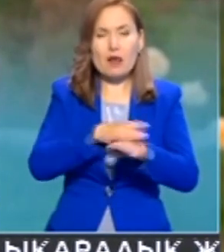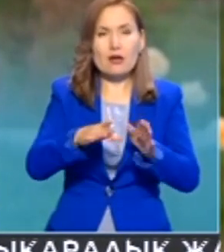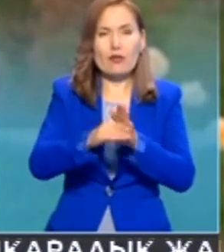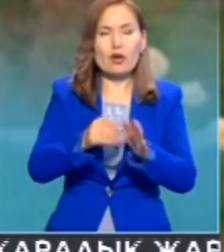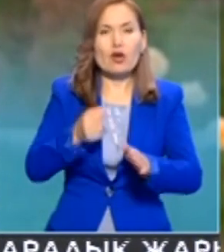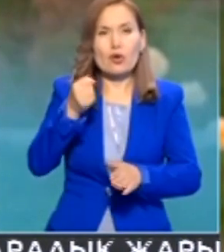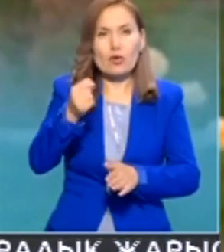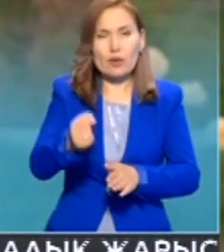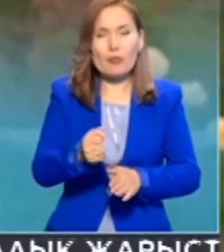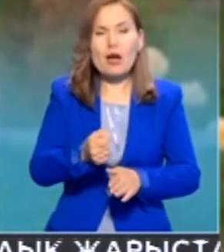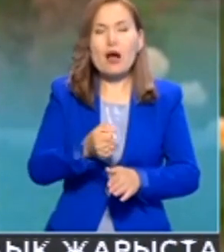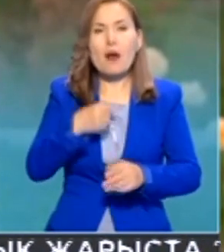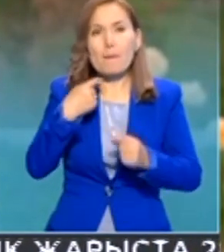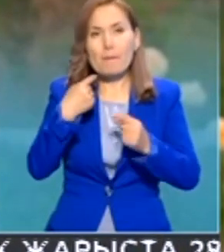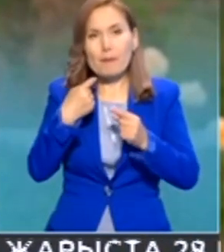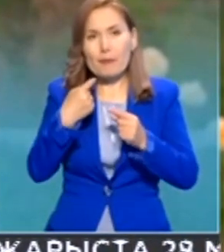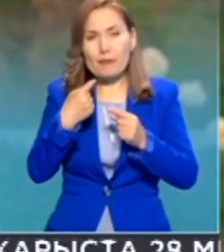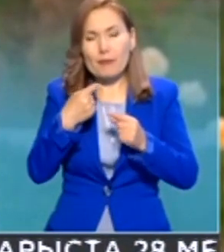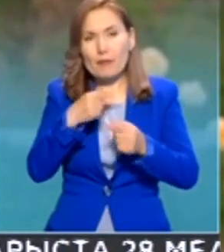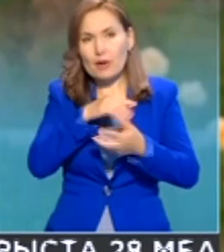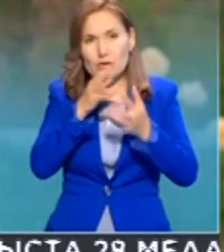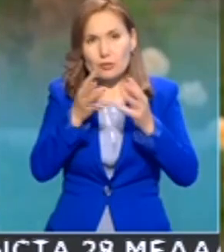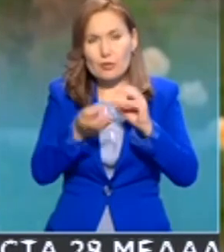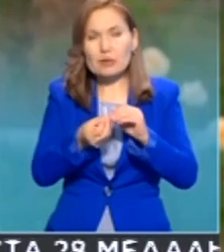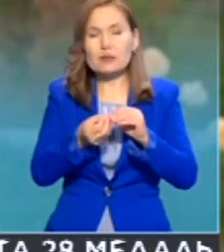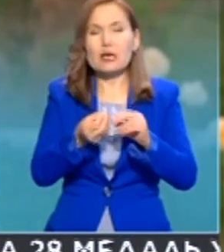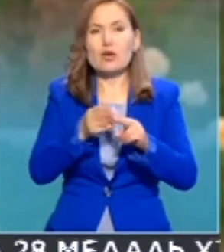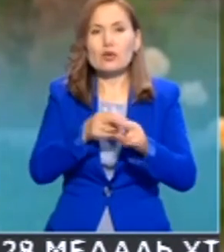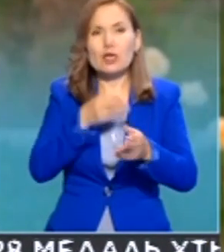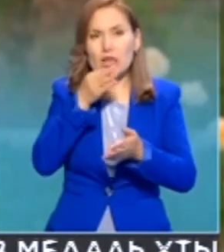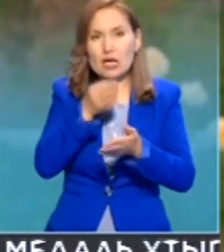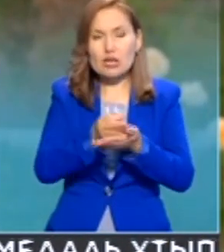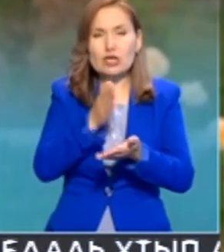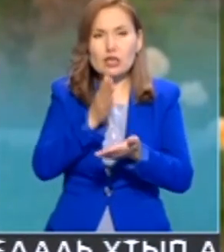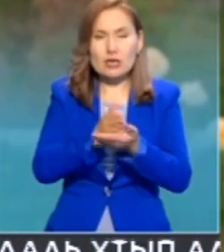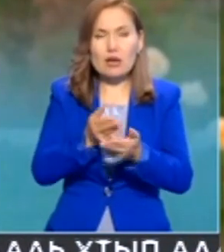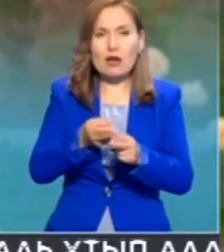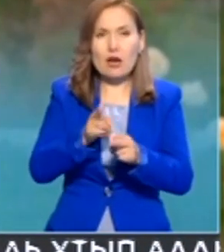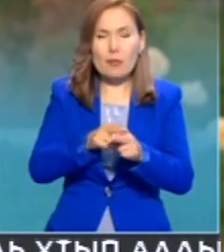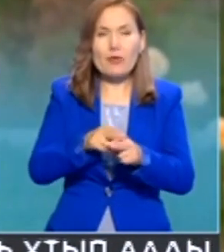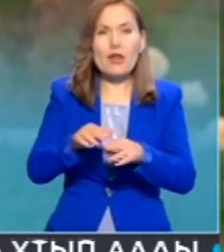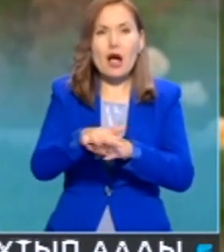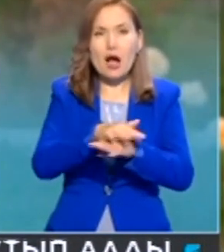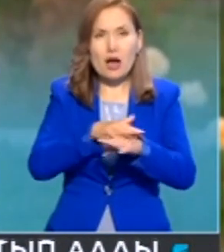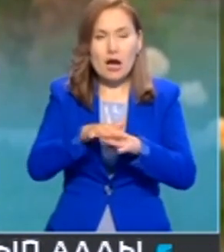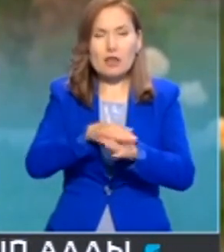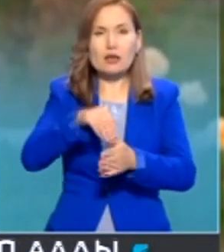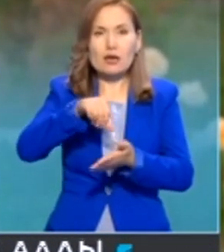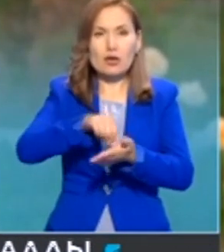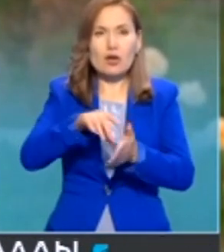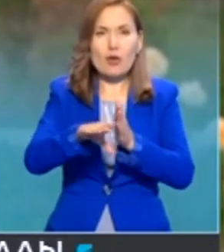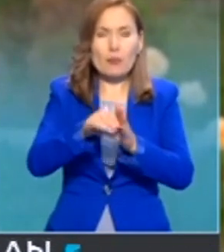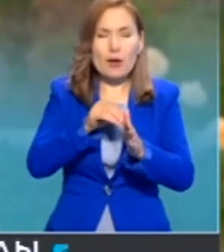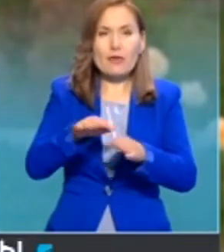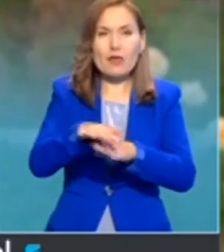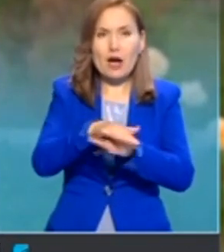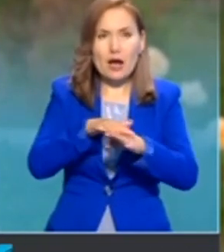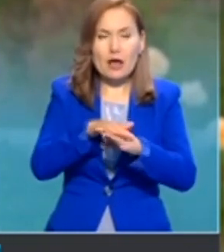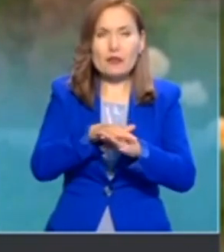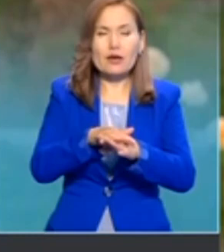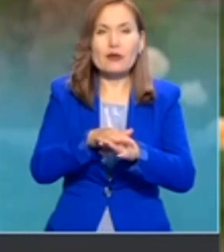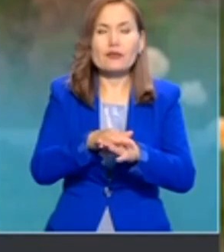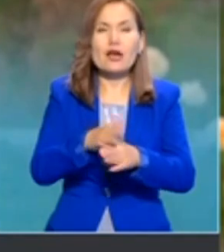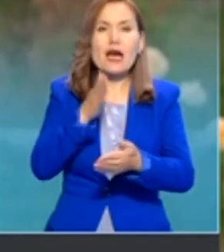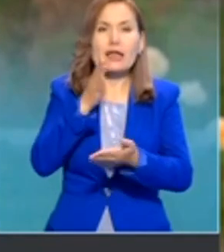нәтиже беретін болса, ары қарай облыстық әкімді де жаңағы халық өзіне сайлауға мүмкіндік береді. Бұл деген халықтың тікелей